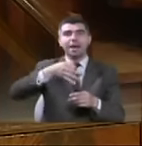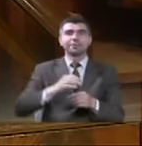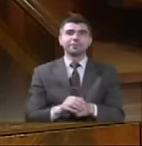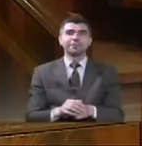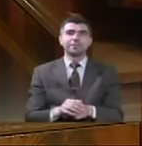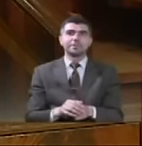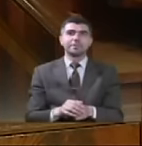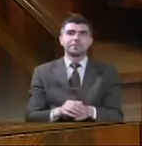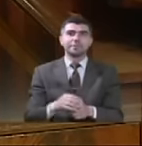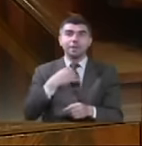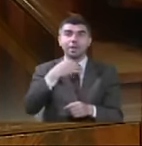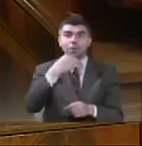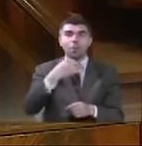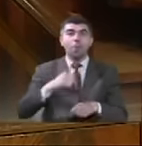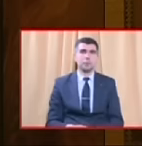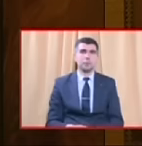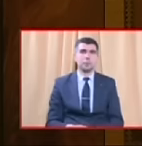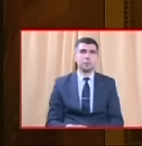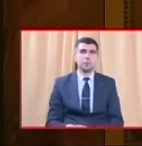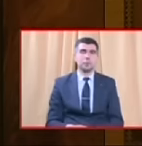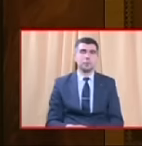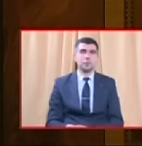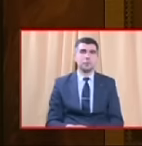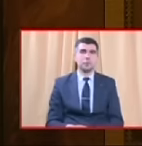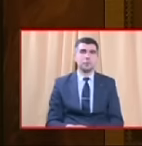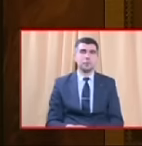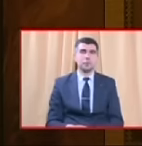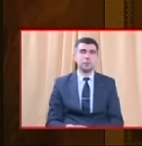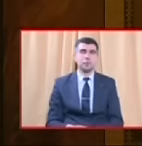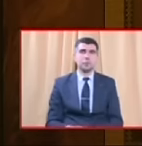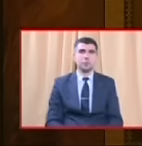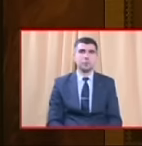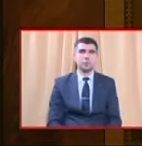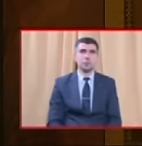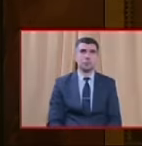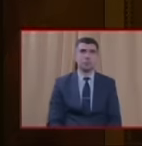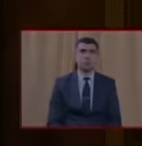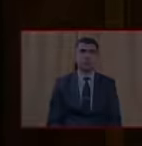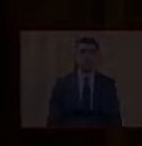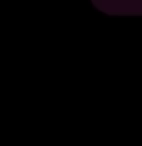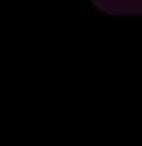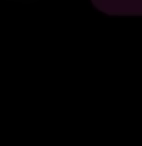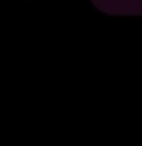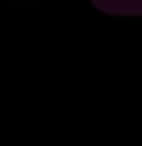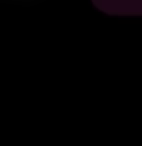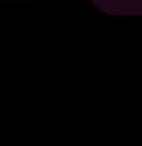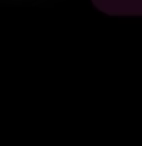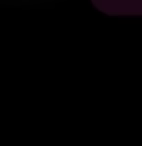شوف السيده الوزيره